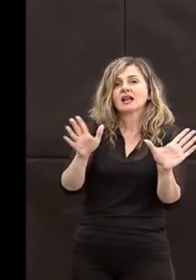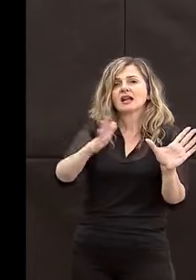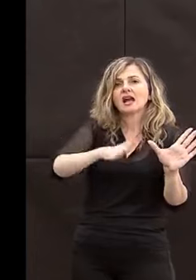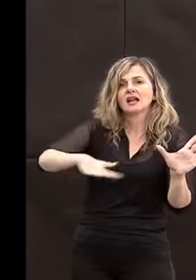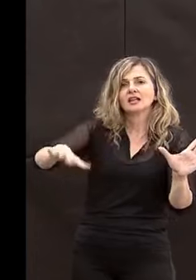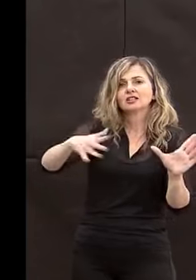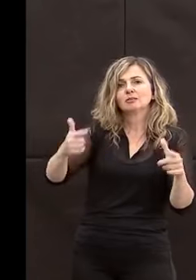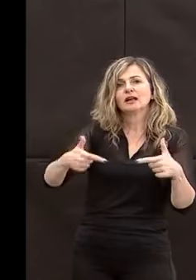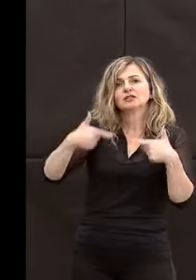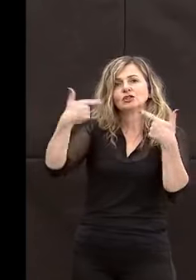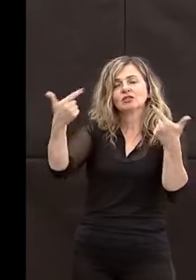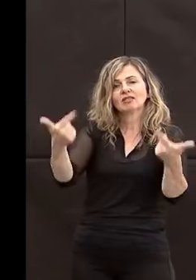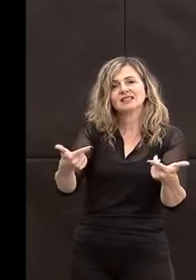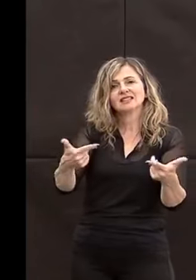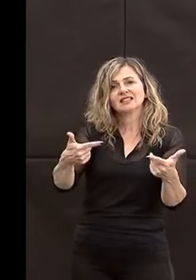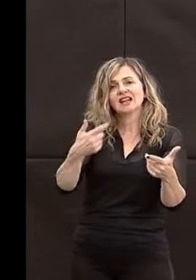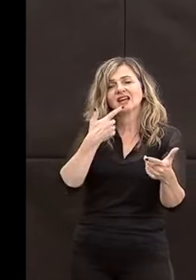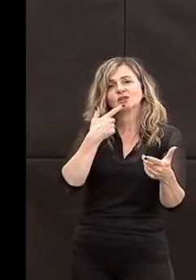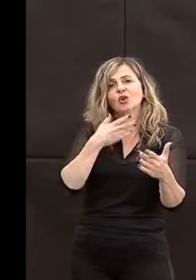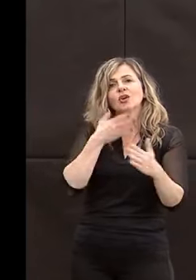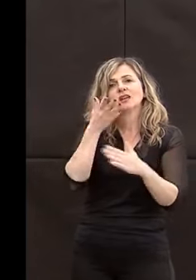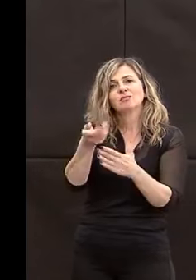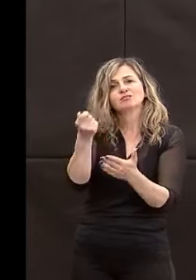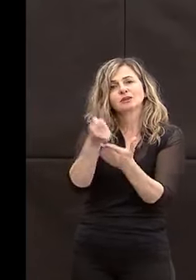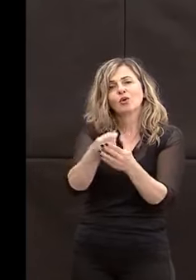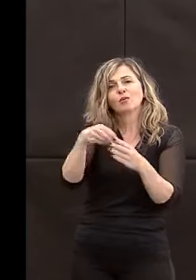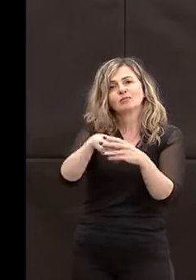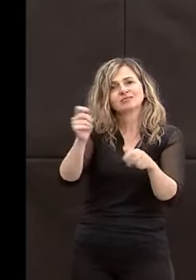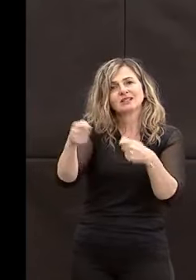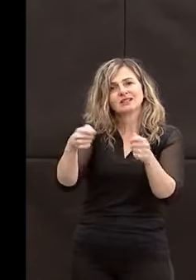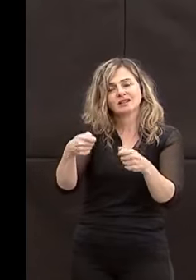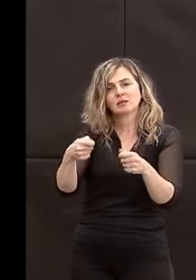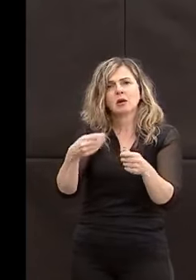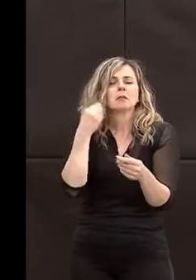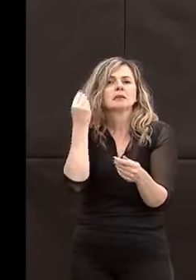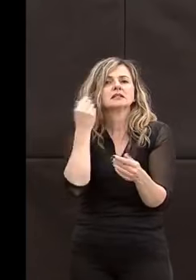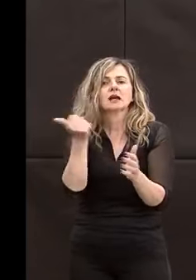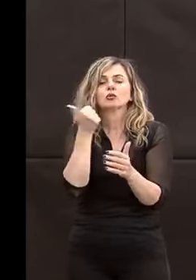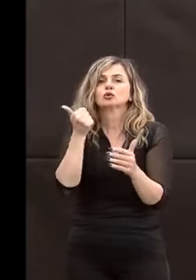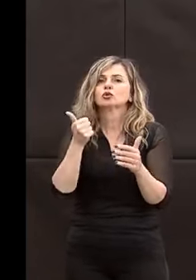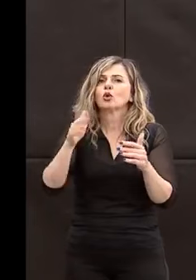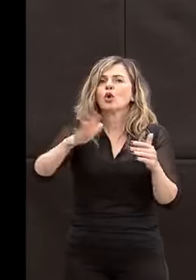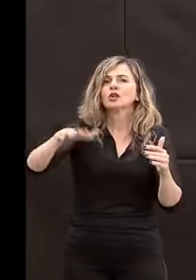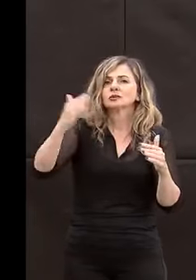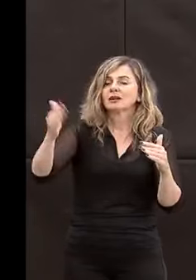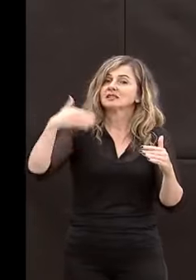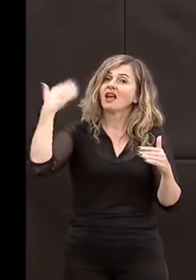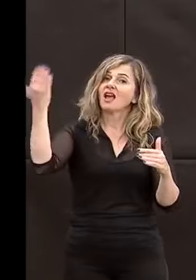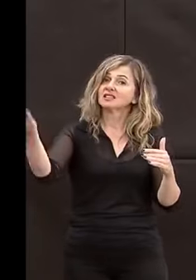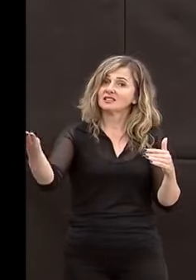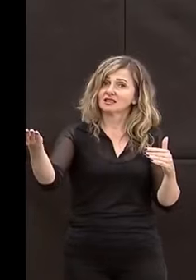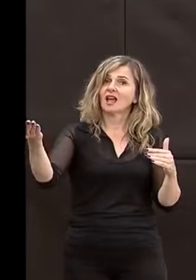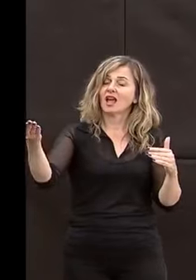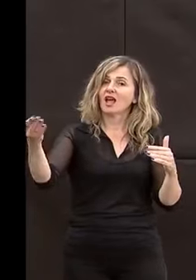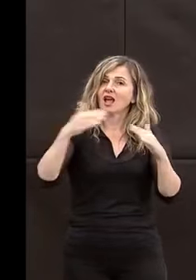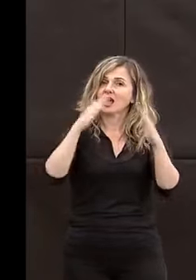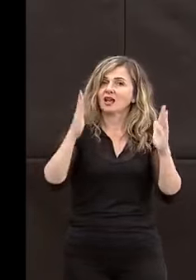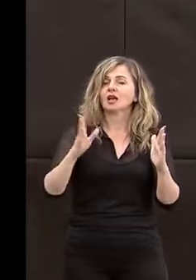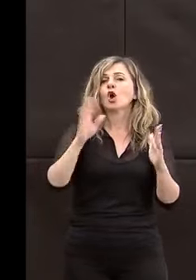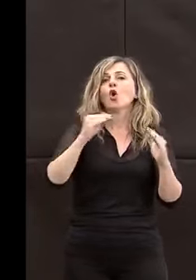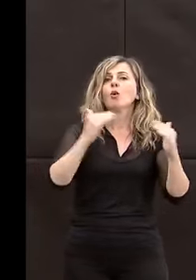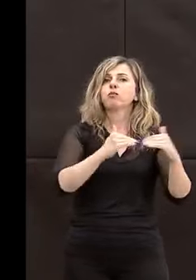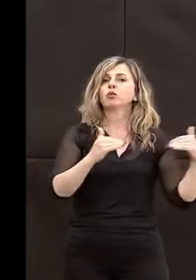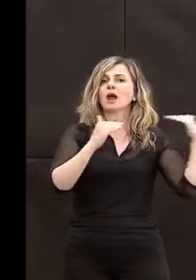clienti degli esercizi pubblici stessi pensiamo solo agli spazi esterni piuttosto che ai plateatici